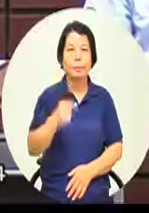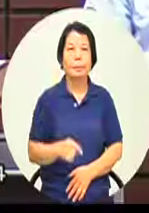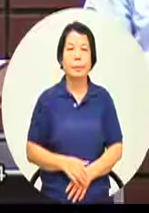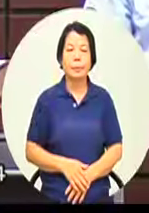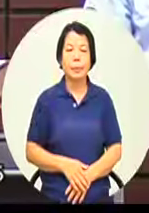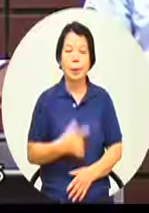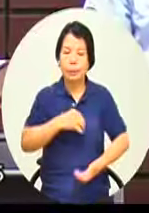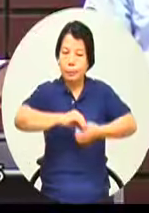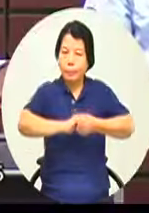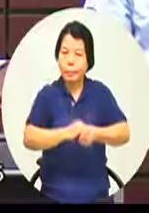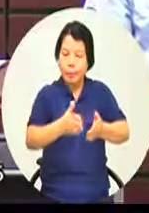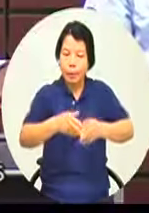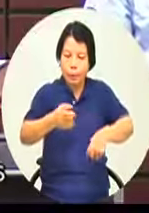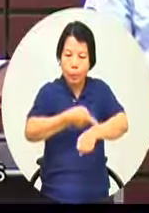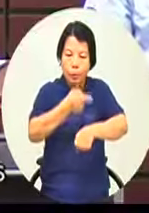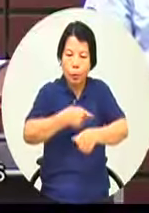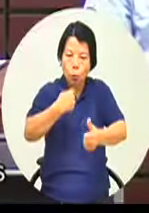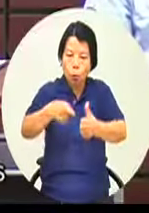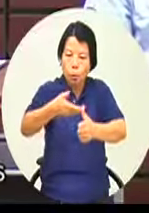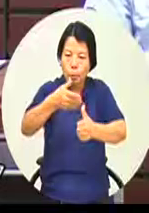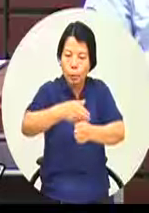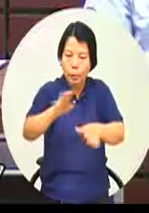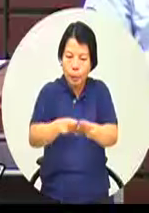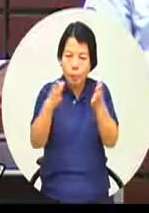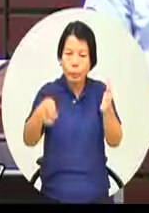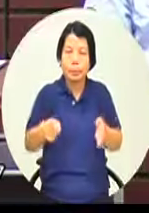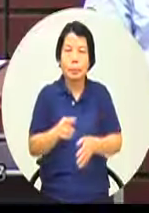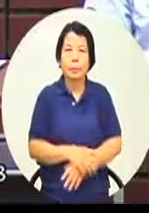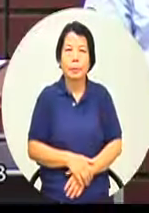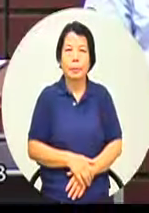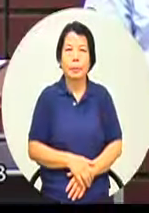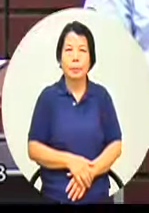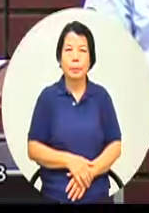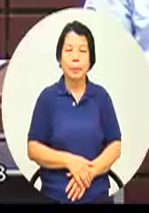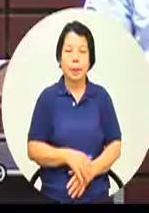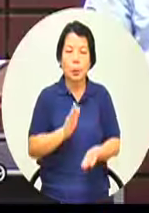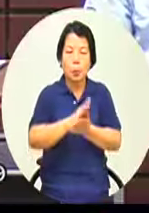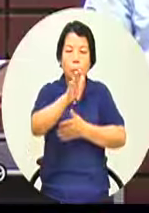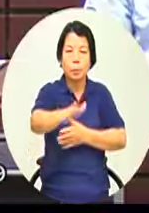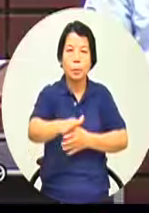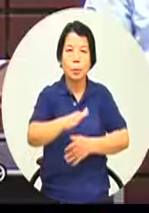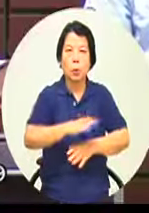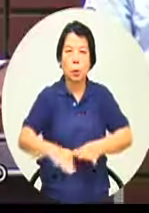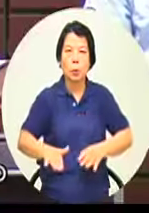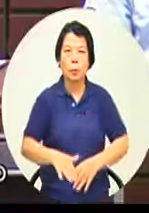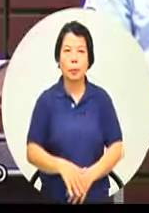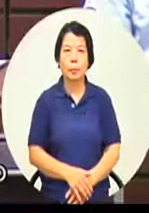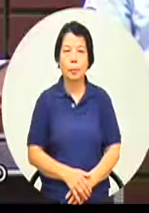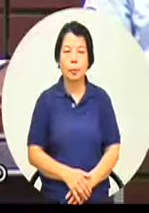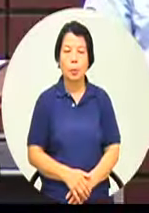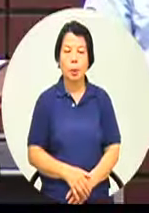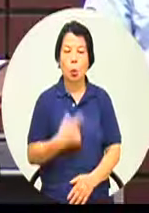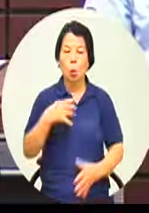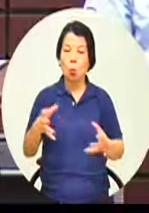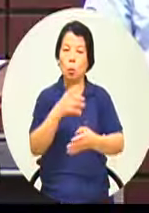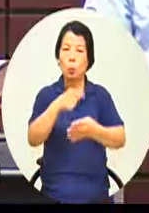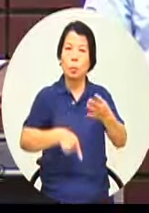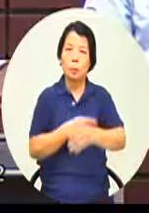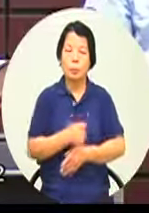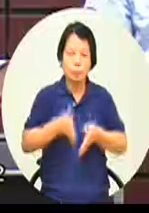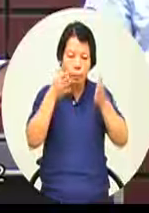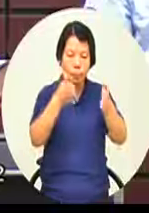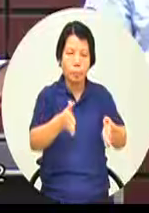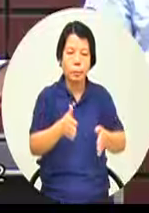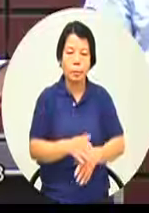以一定要先从我们教育来着手，就是所以说，哎，未来我会跟我们的同事呢，针对这